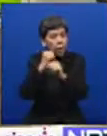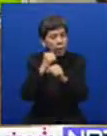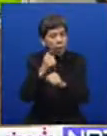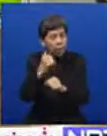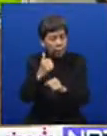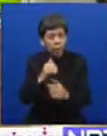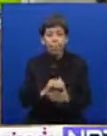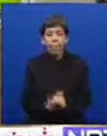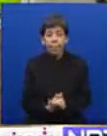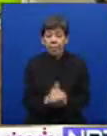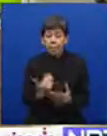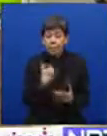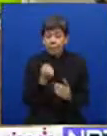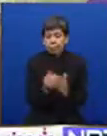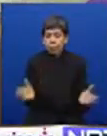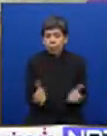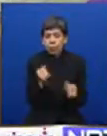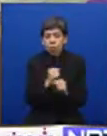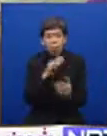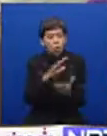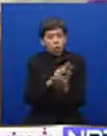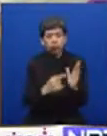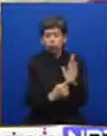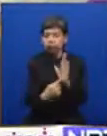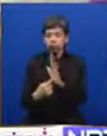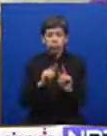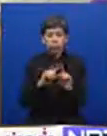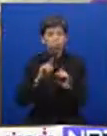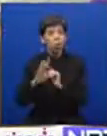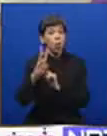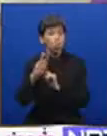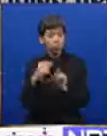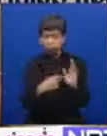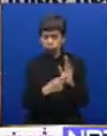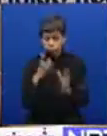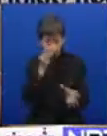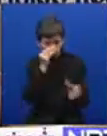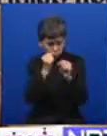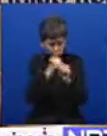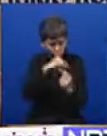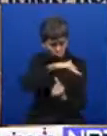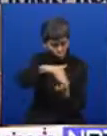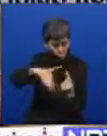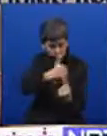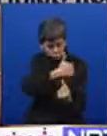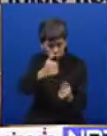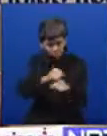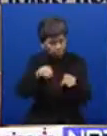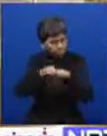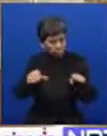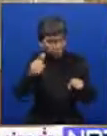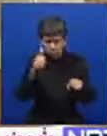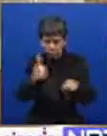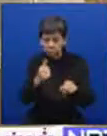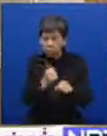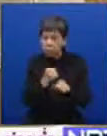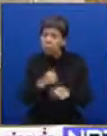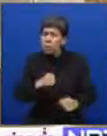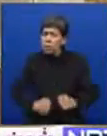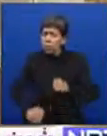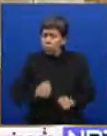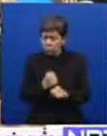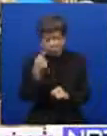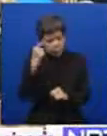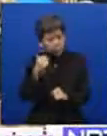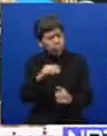EcoSchoolพร้อมสนับสนุนให้มีโรงเรียนต้นแบบ 60แห่งเป็นศูนย์เรียนรู้ด้านสิ่งแวดล้อมที่มีมาตรฐานกระตุ้นให้เยาวชน